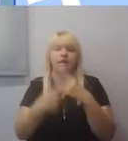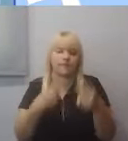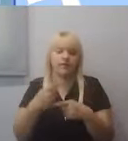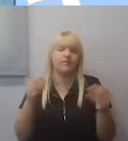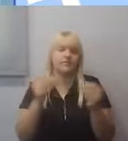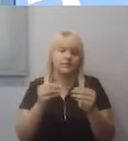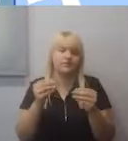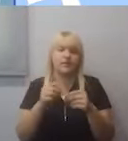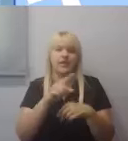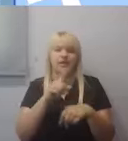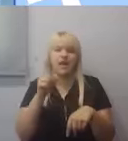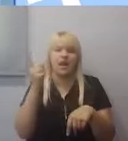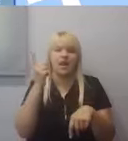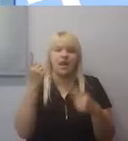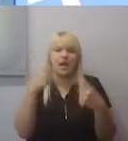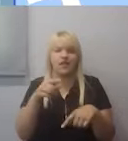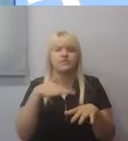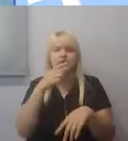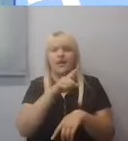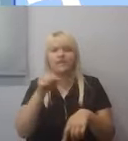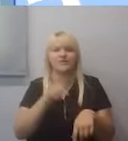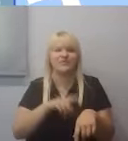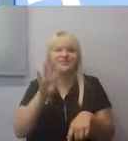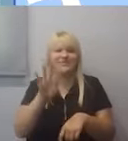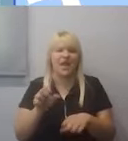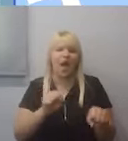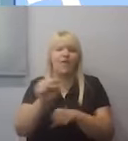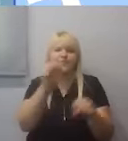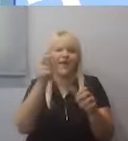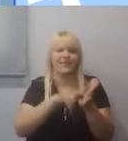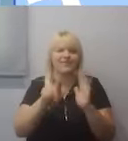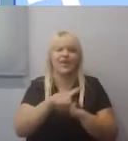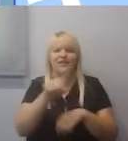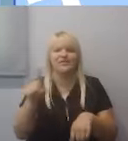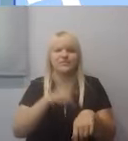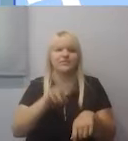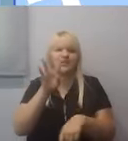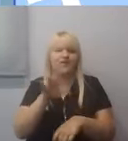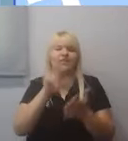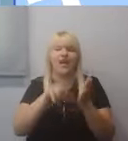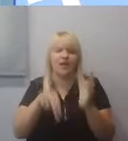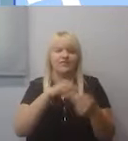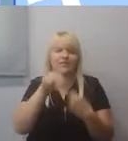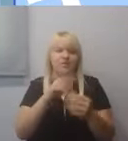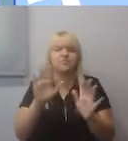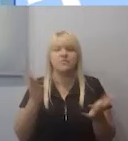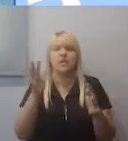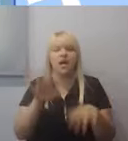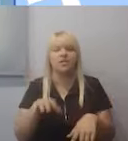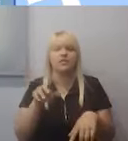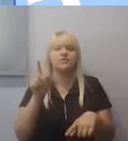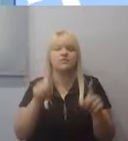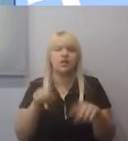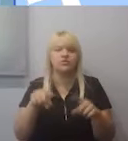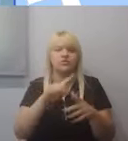9:00 ja apkopēja mums ļauj šajos semināros uzturēties līdz 9:00 mums ir palikuši pāri jautājumi gintam